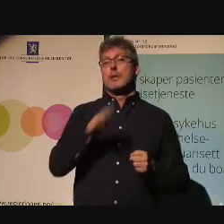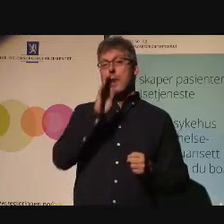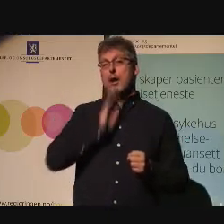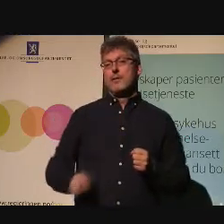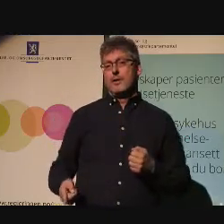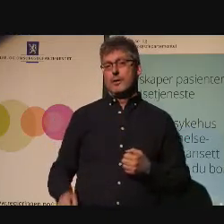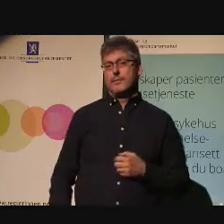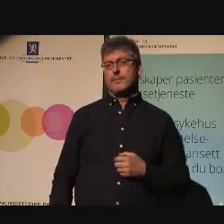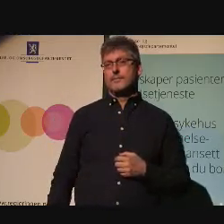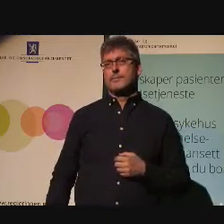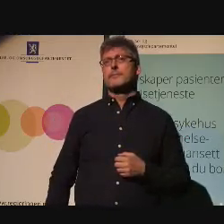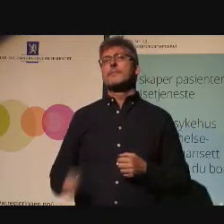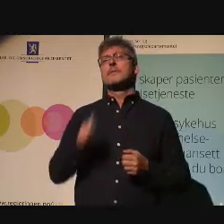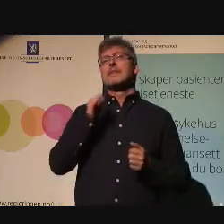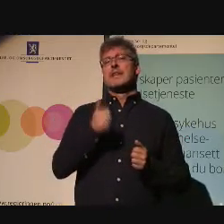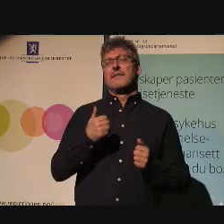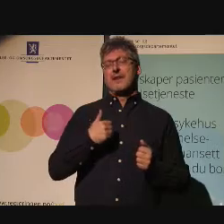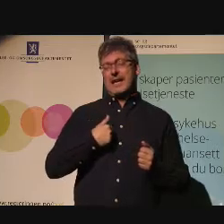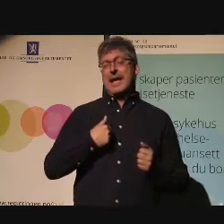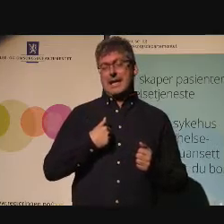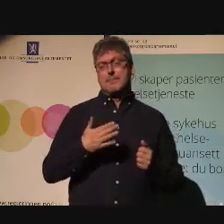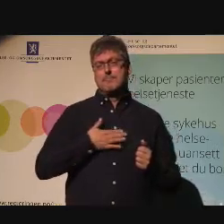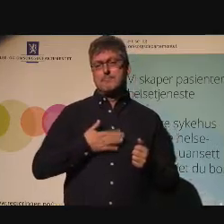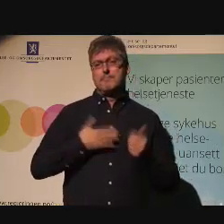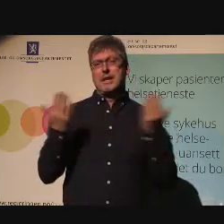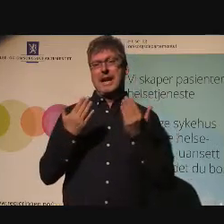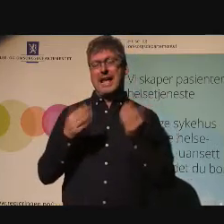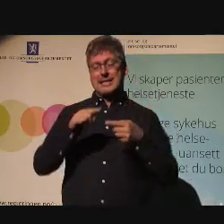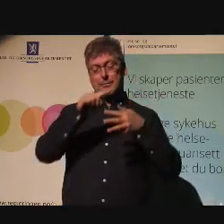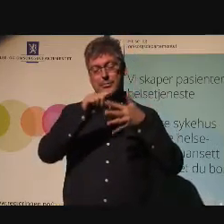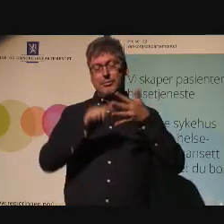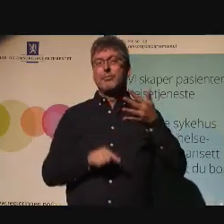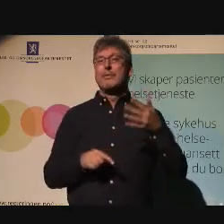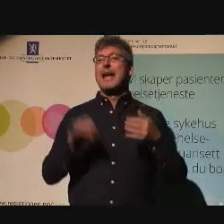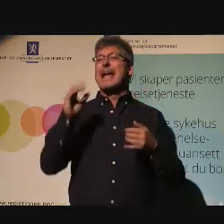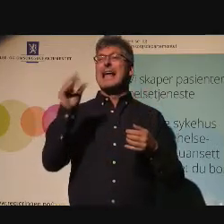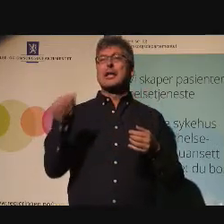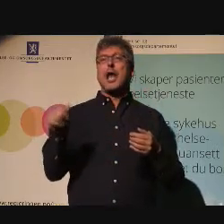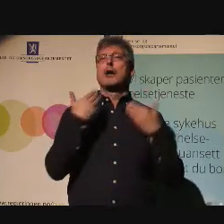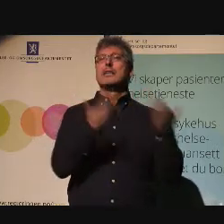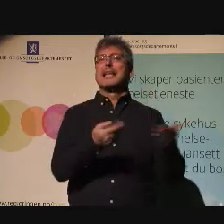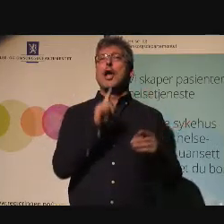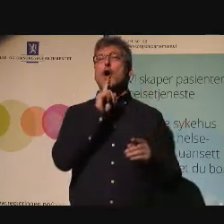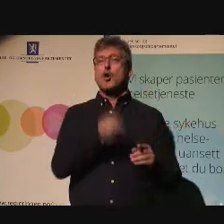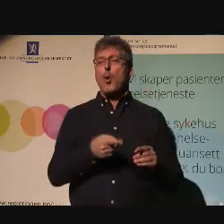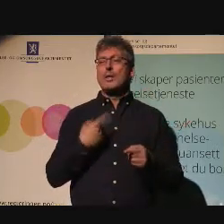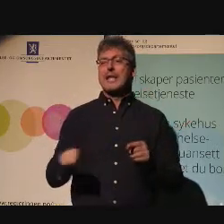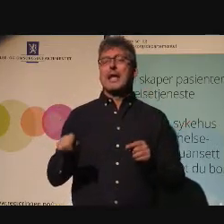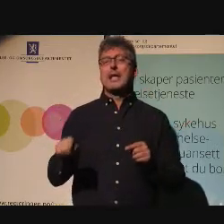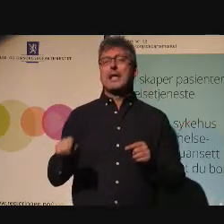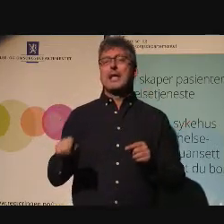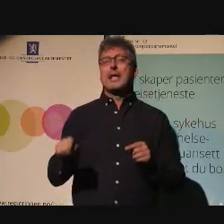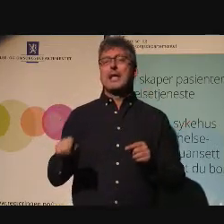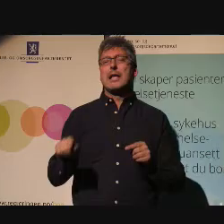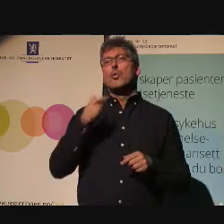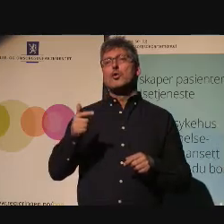Og jeg vil derfor lese opp de rådene som Ida har til barne- og ungdomspsykiatrien